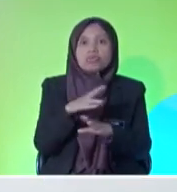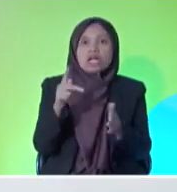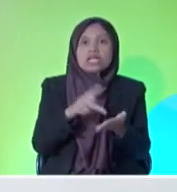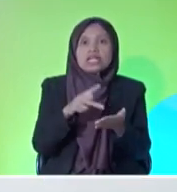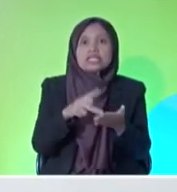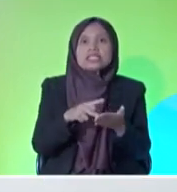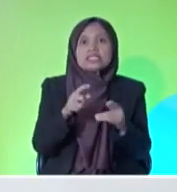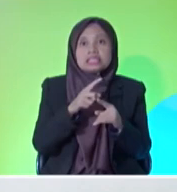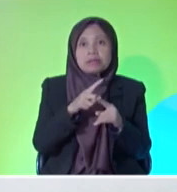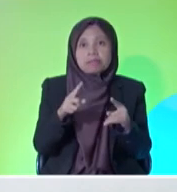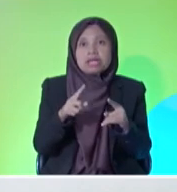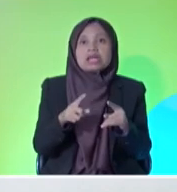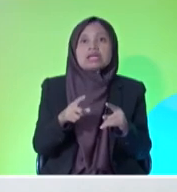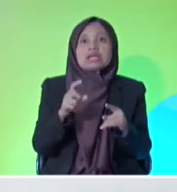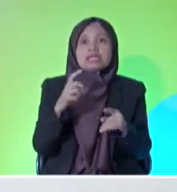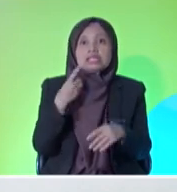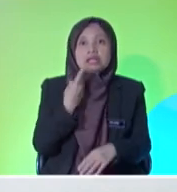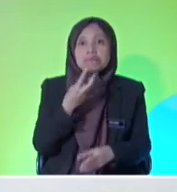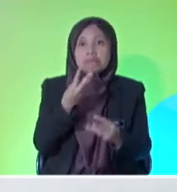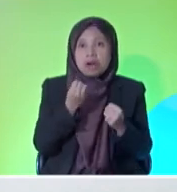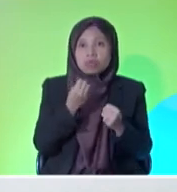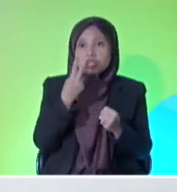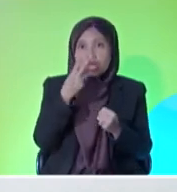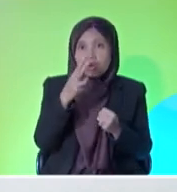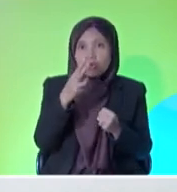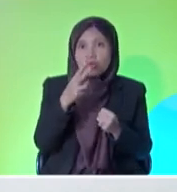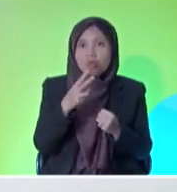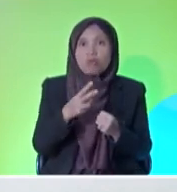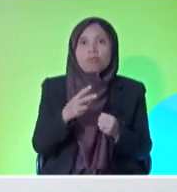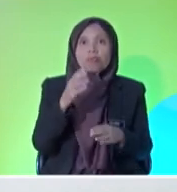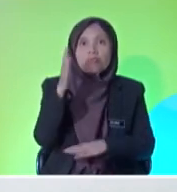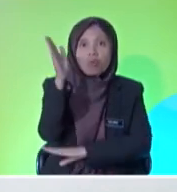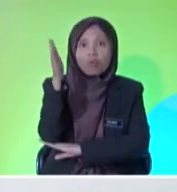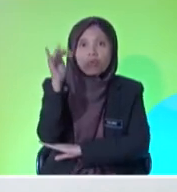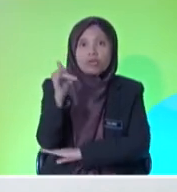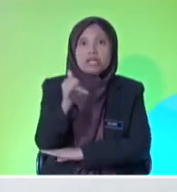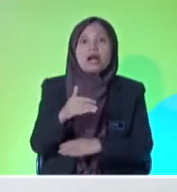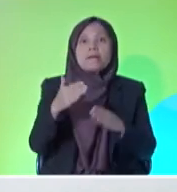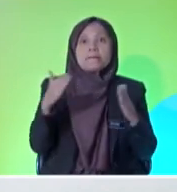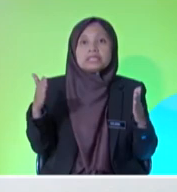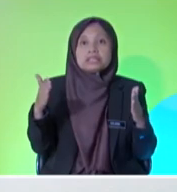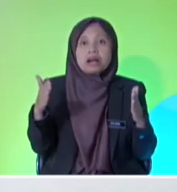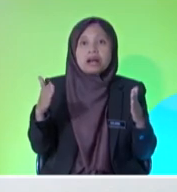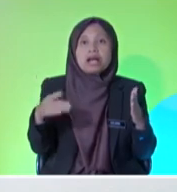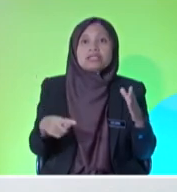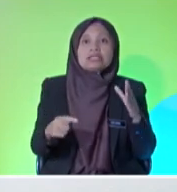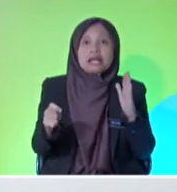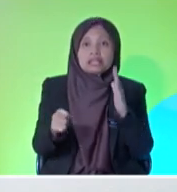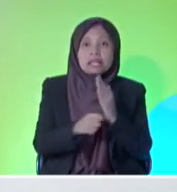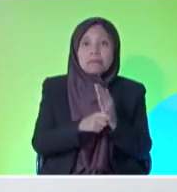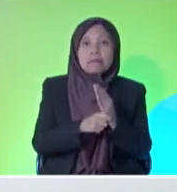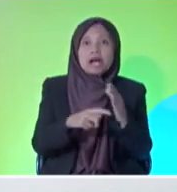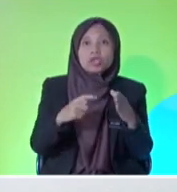kita boleh mengirim bilangan Daud kita beli bungkus size daun dan kita boleh memukul